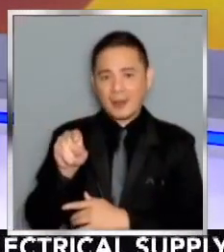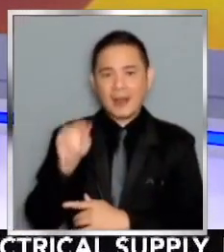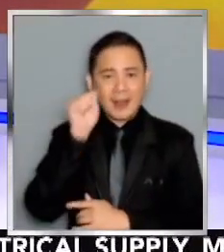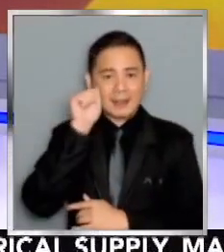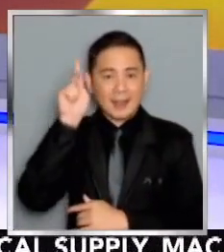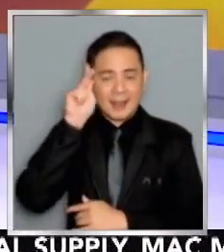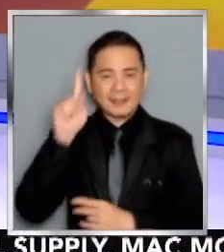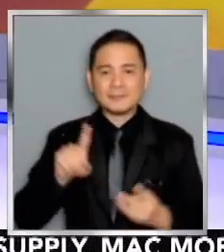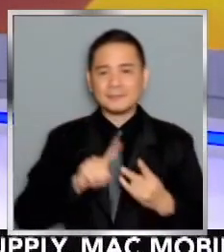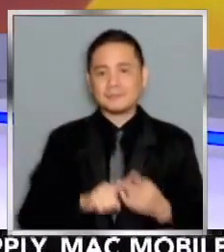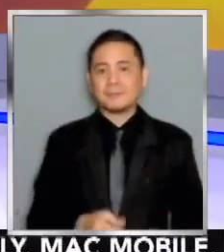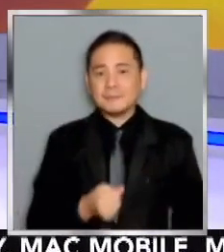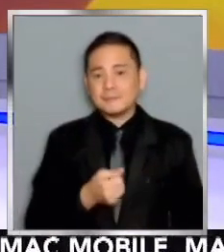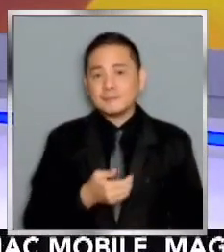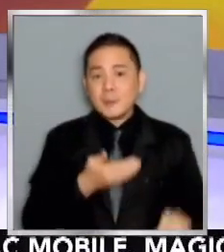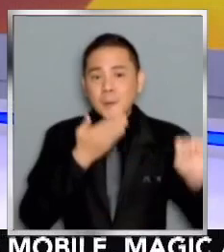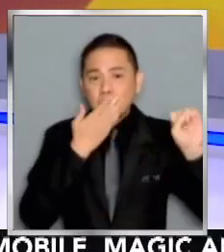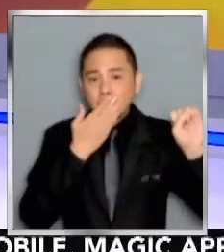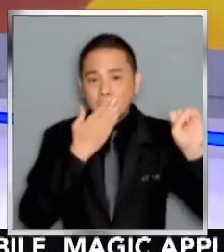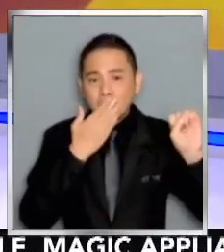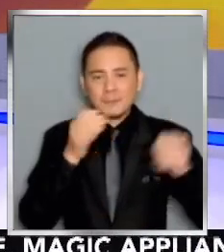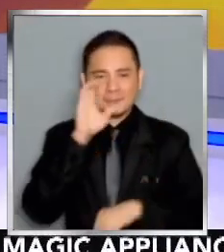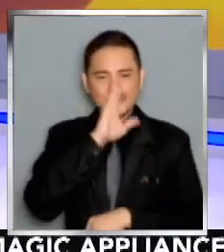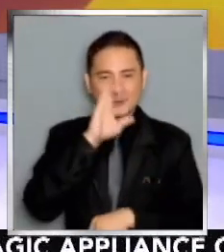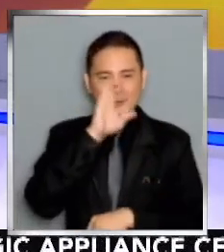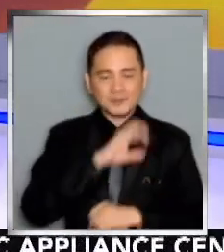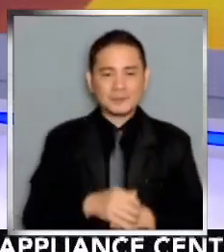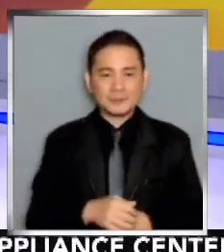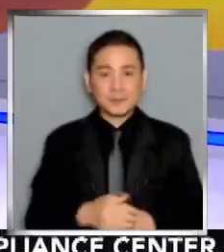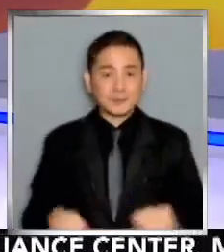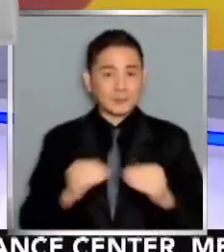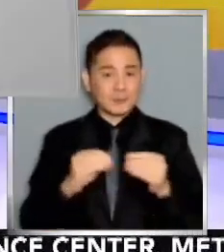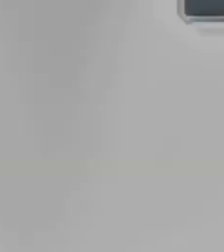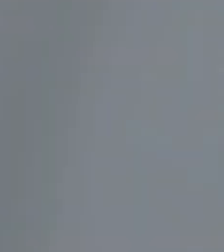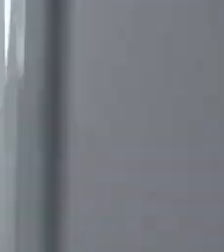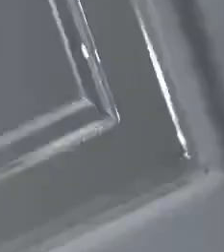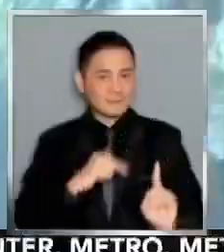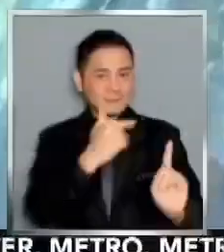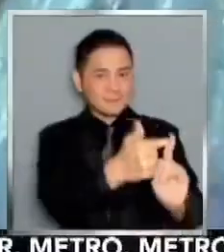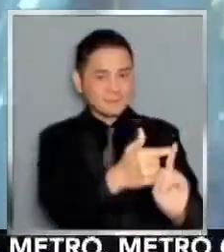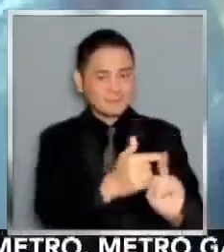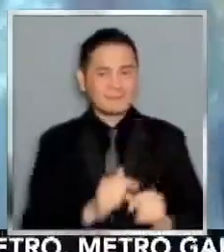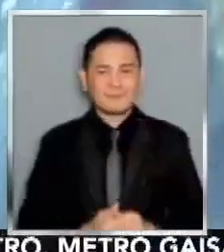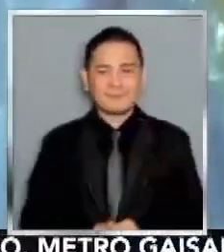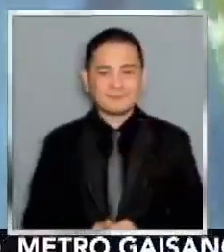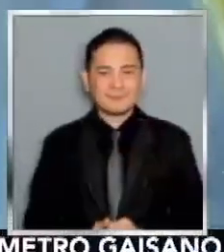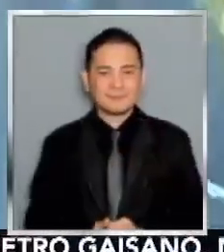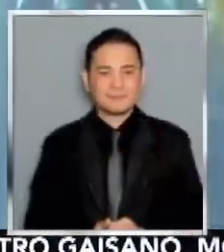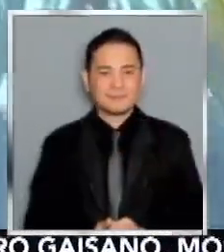ang report ni John Sala ng GMA Regional TV 1 Western Visayas.